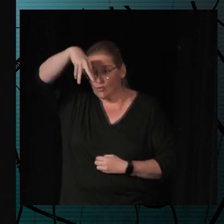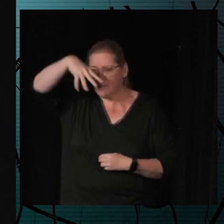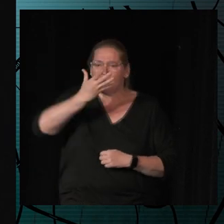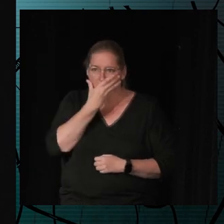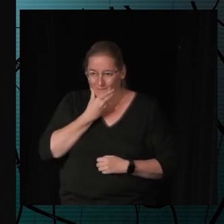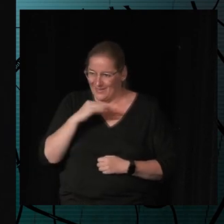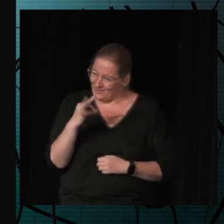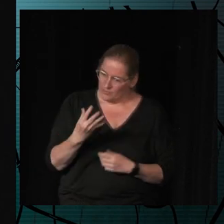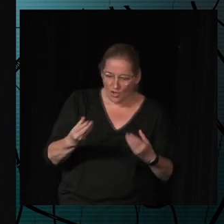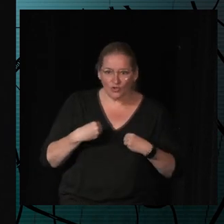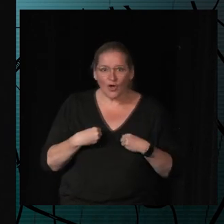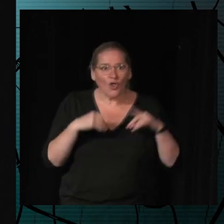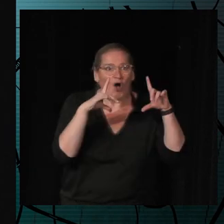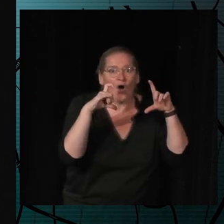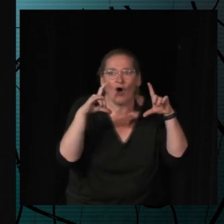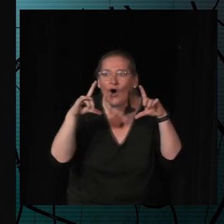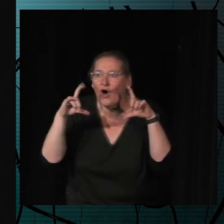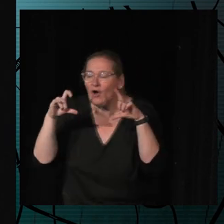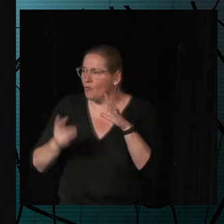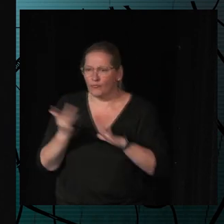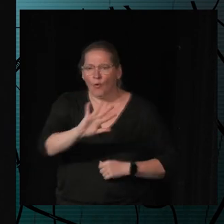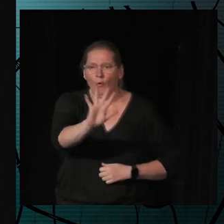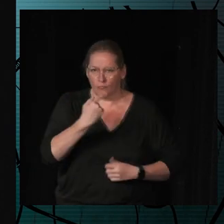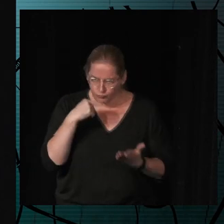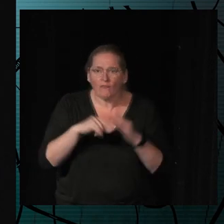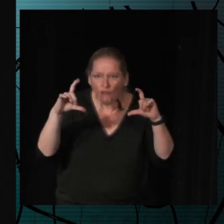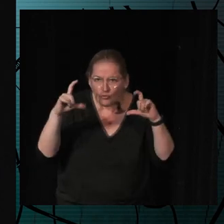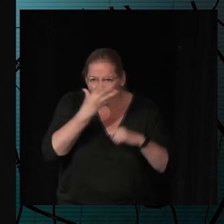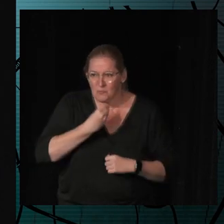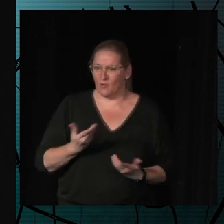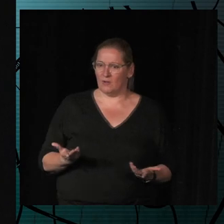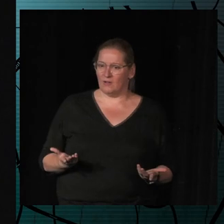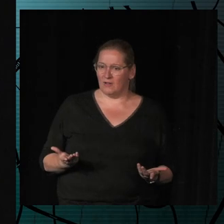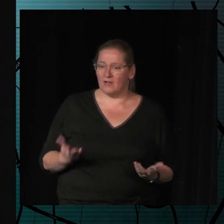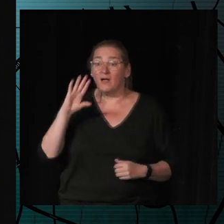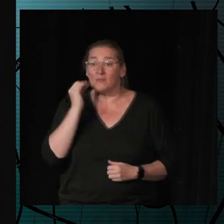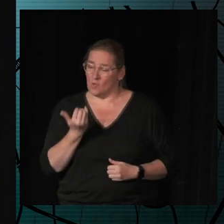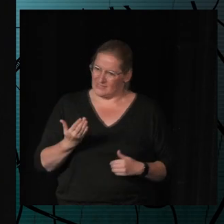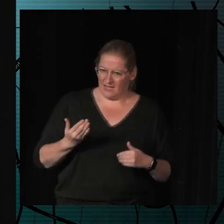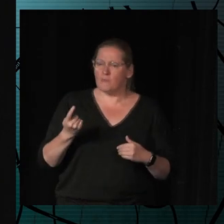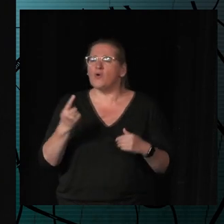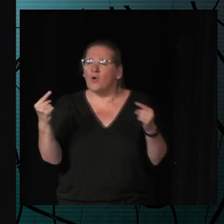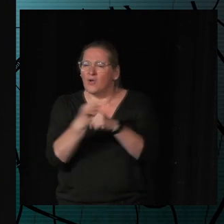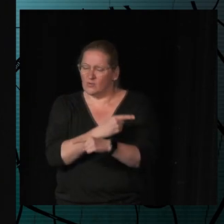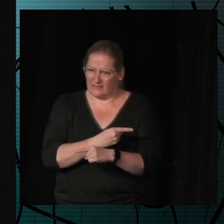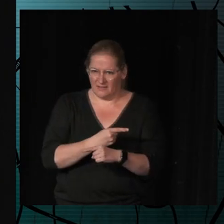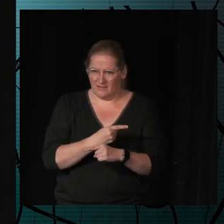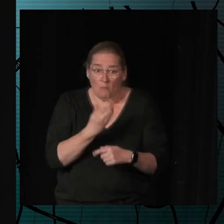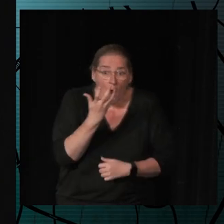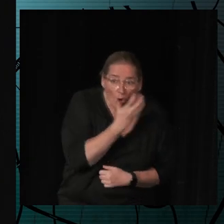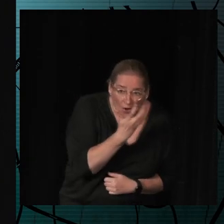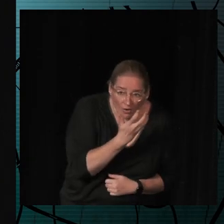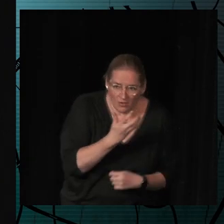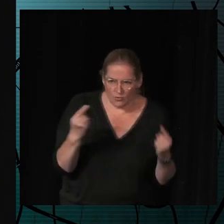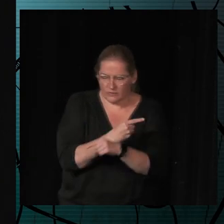donne plus envie de prendre des photos que de s'enfuir et peut-être que le le l'opposé exact de l'obscurité de l'horreur ça serait l'éblouissement c'est une carte qui finalement qui est jouée par